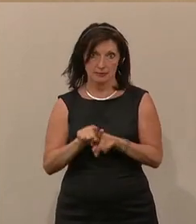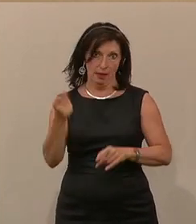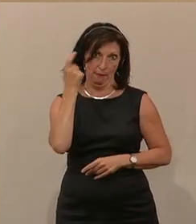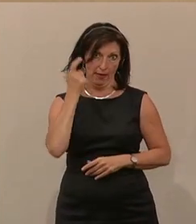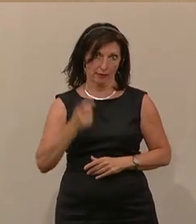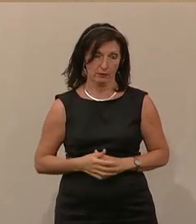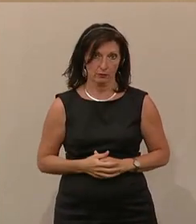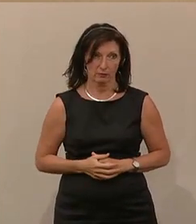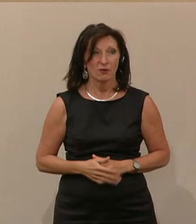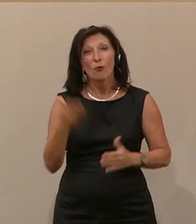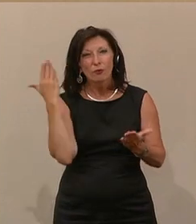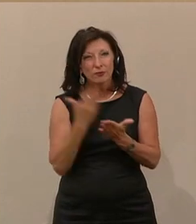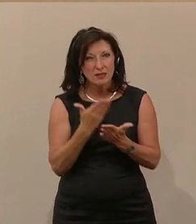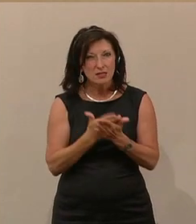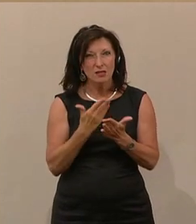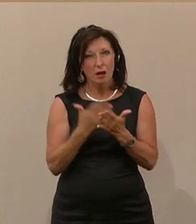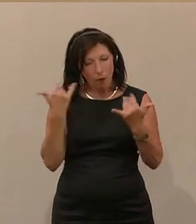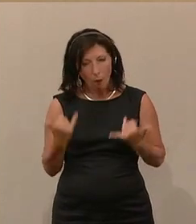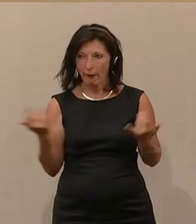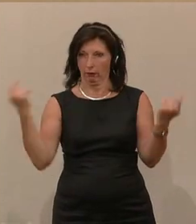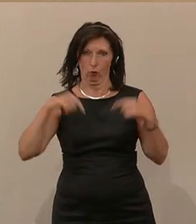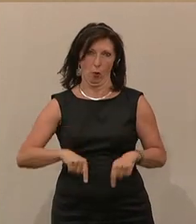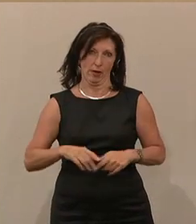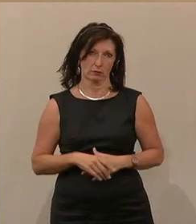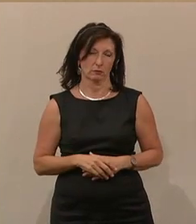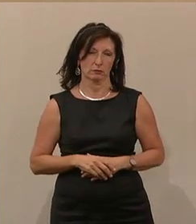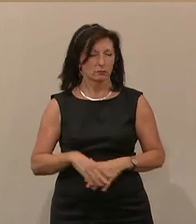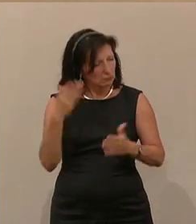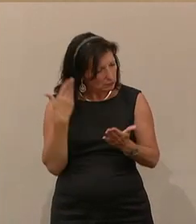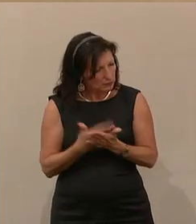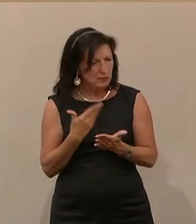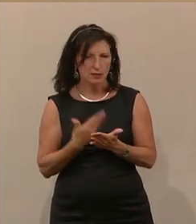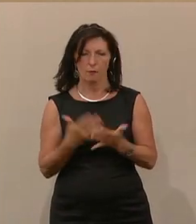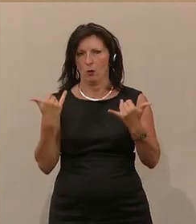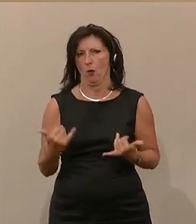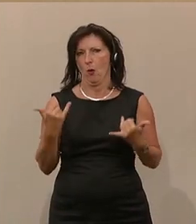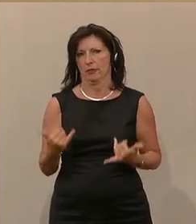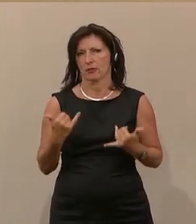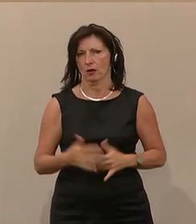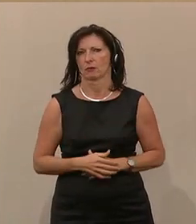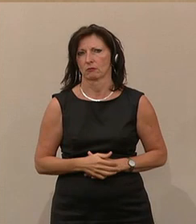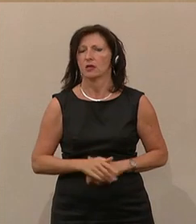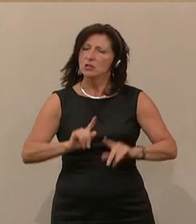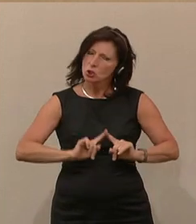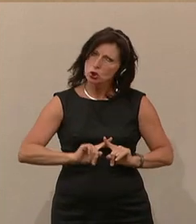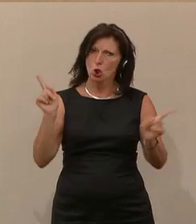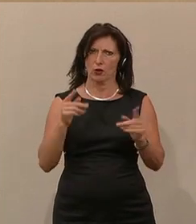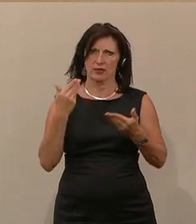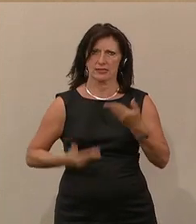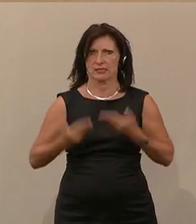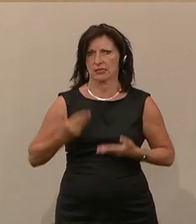und genau deswegen sind wir heute hier genau deswegen haben wir heute diese sondersitzung